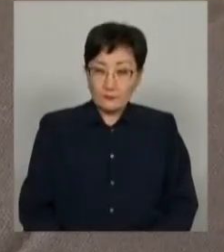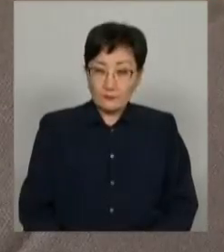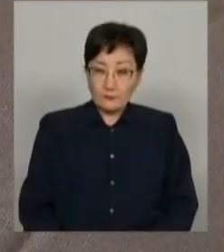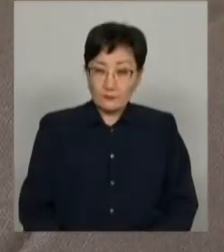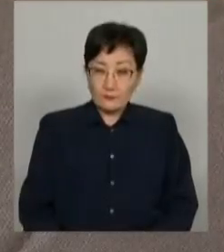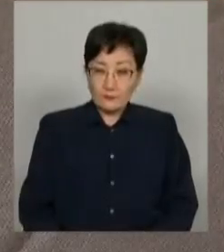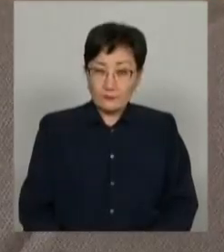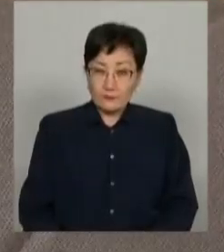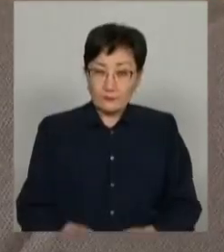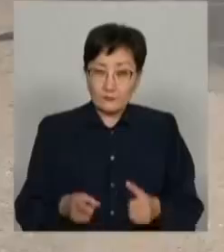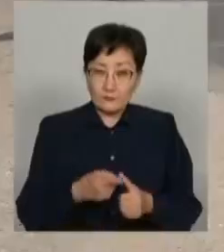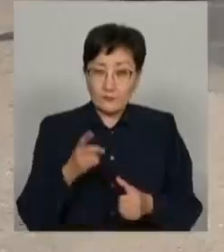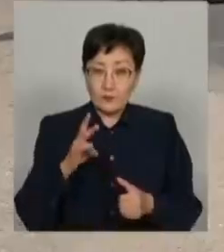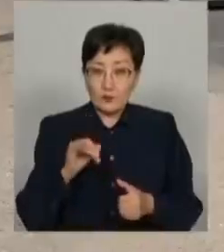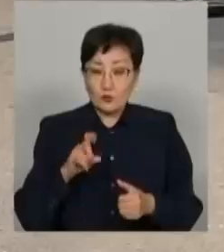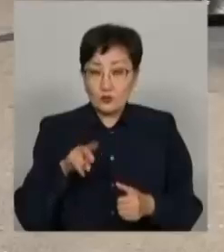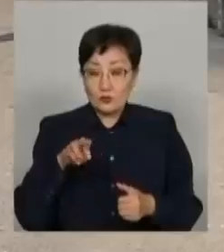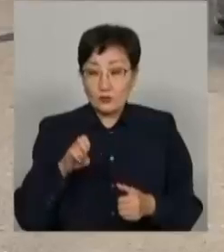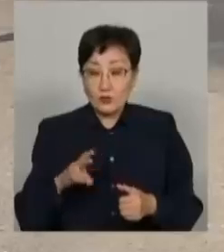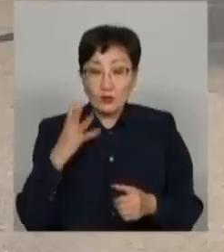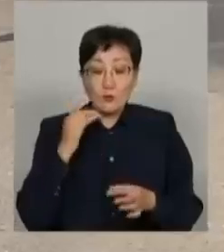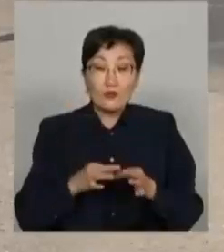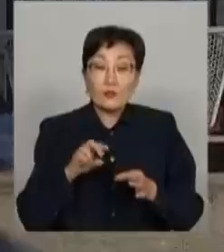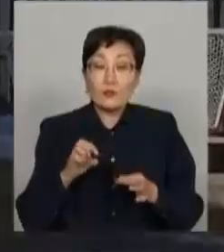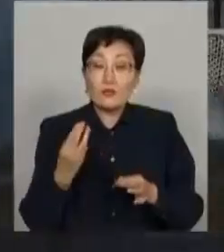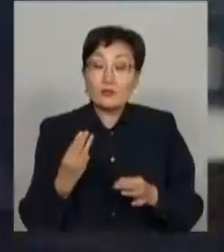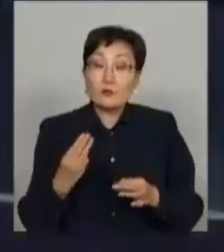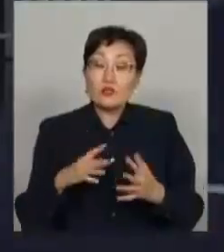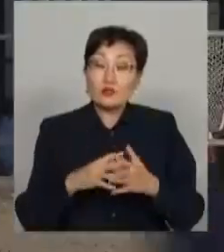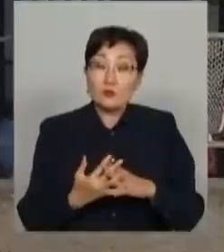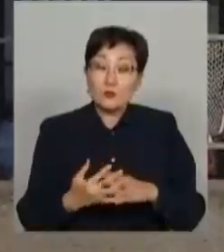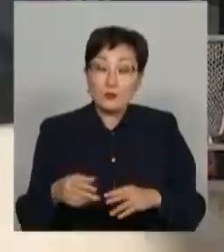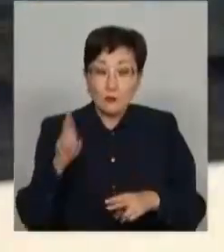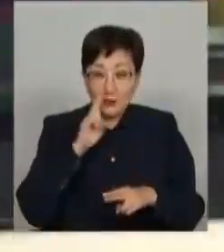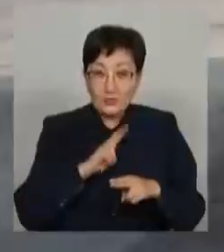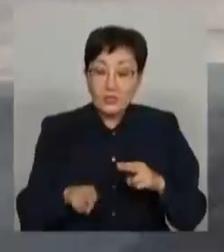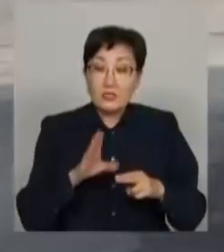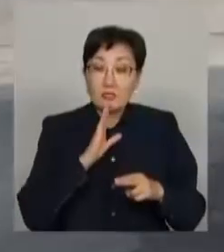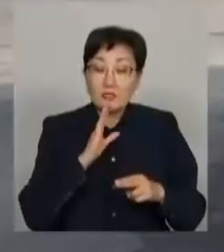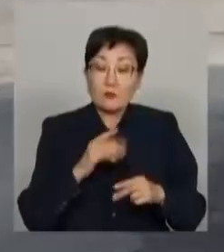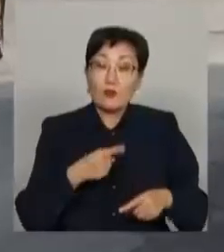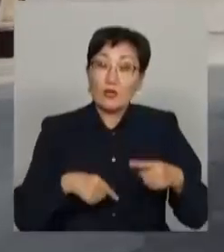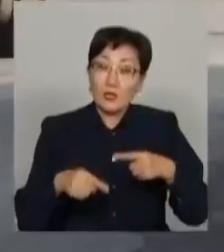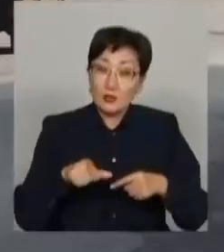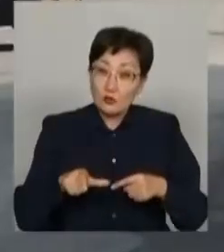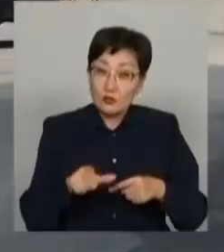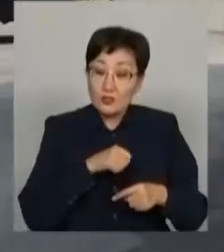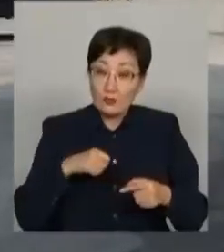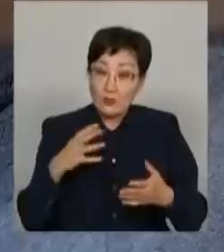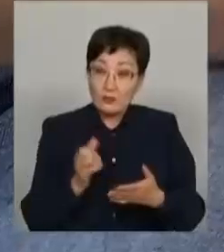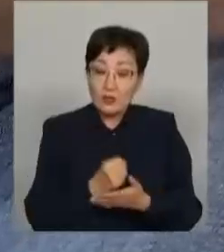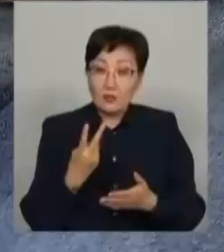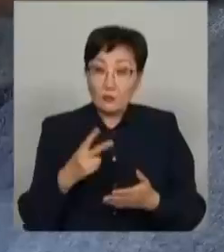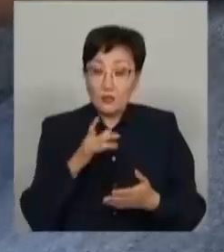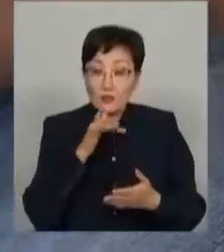ма? Нұрсұлтан. Алматы облысы Бесағаш ауылында іс-түссіз кеткен Мақпал қайтар жолды өз тауып үйіне оралды.